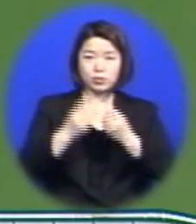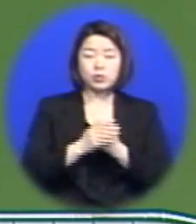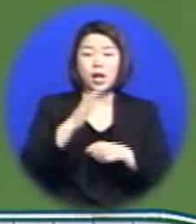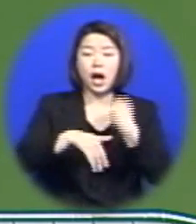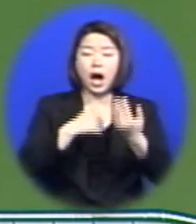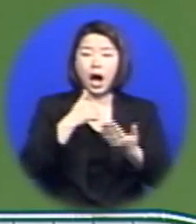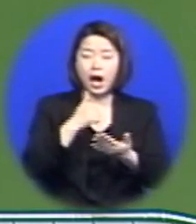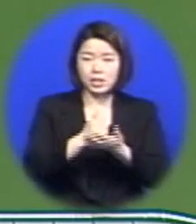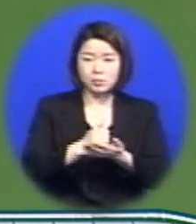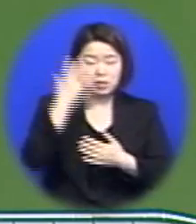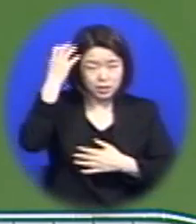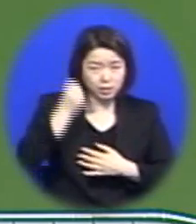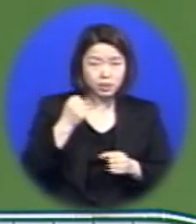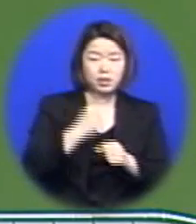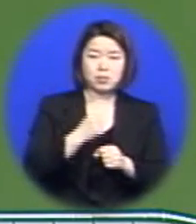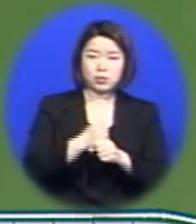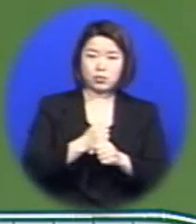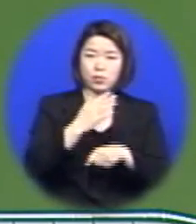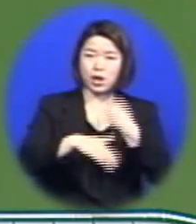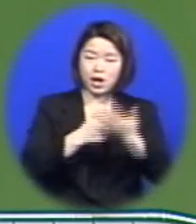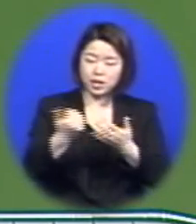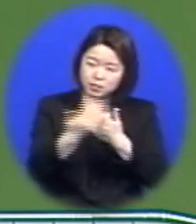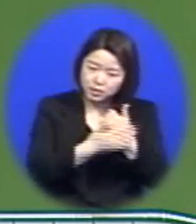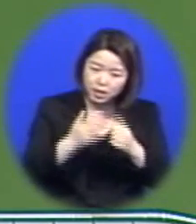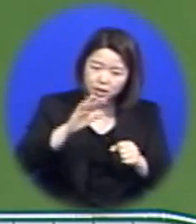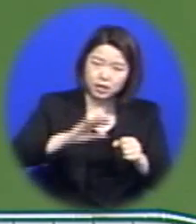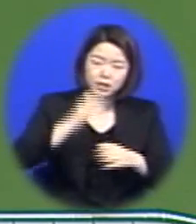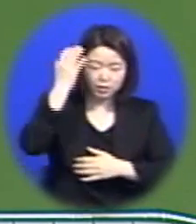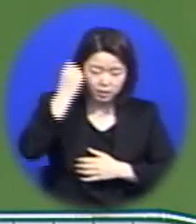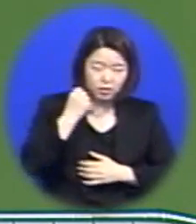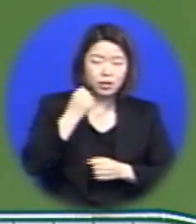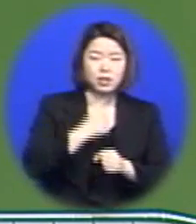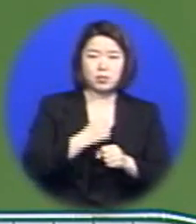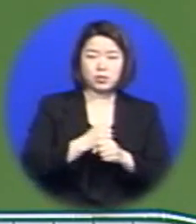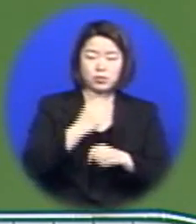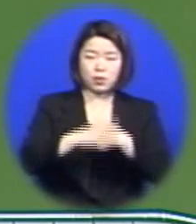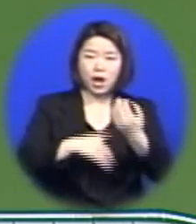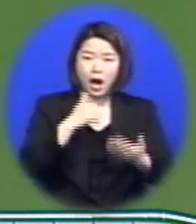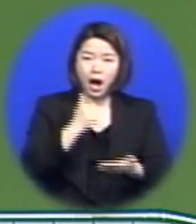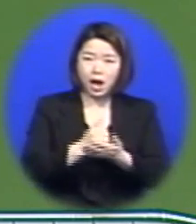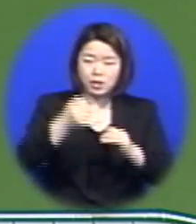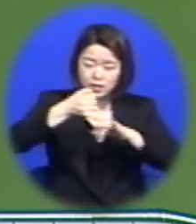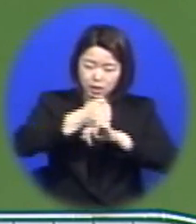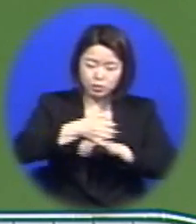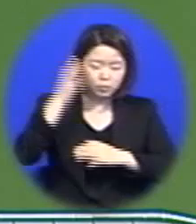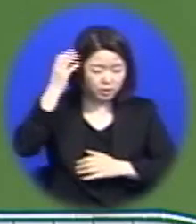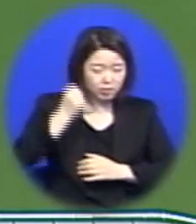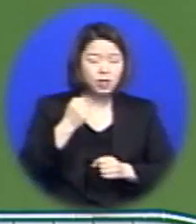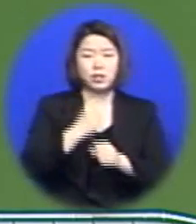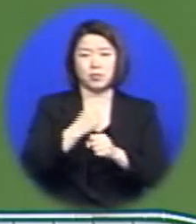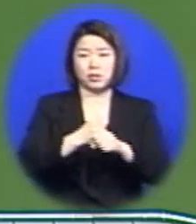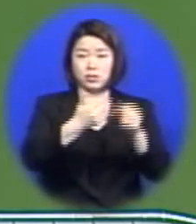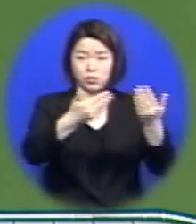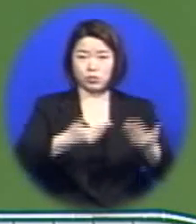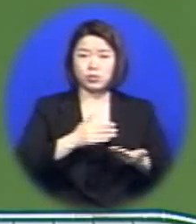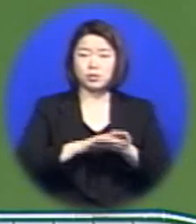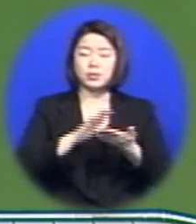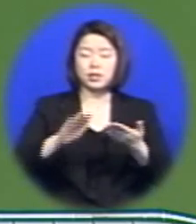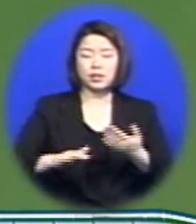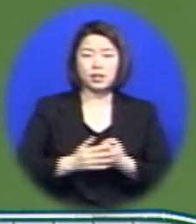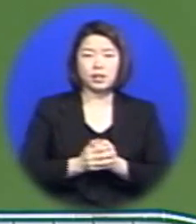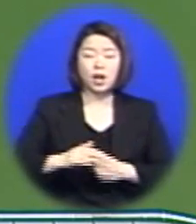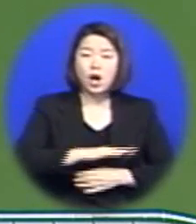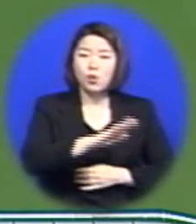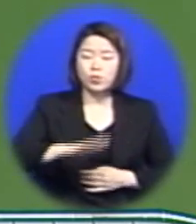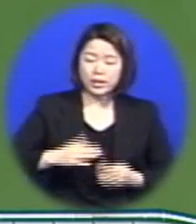하나님을 기억하게 하고 하나님의 은혜를 기억하게 하고 하나님의 약속을 기억하게 하는 겁니다